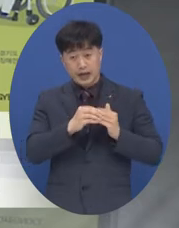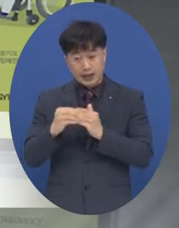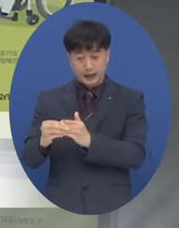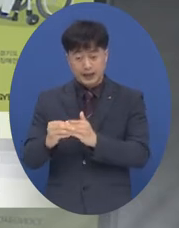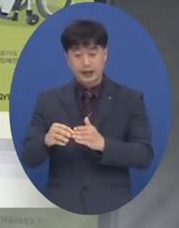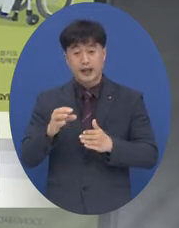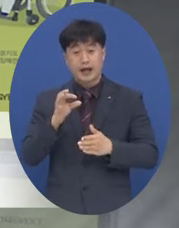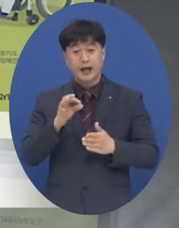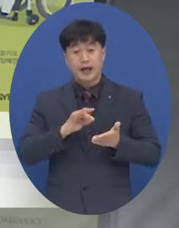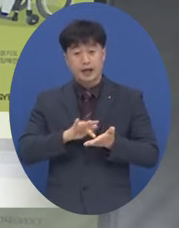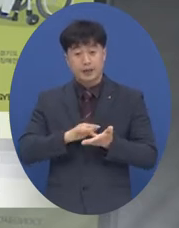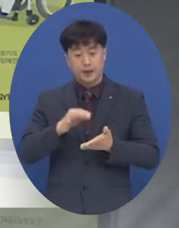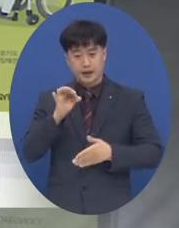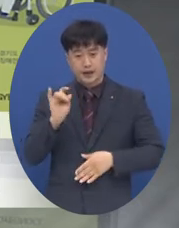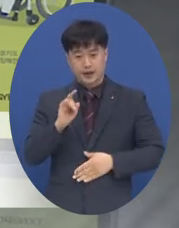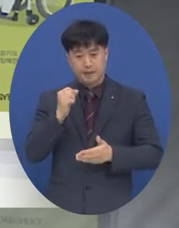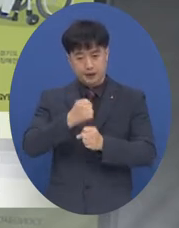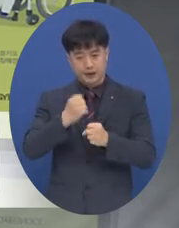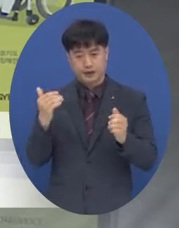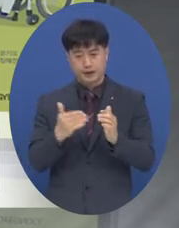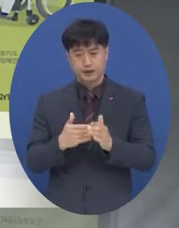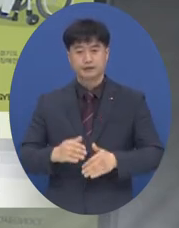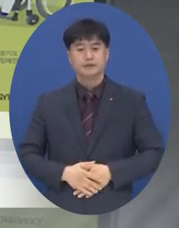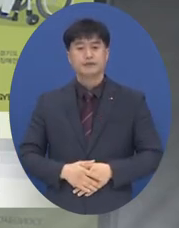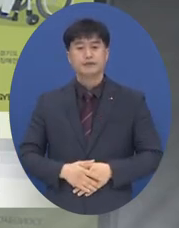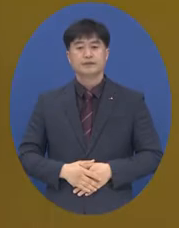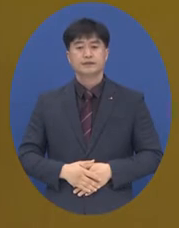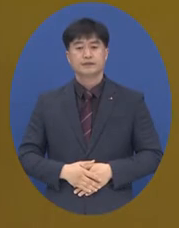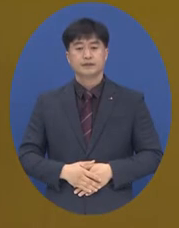게시했습니다 구형 술 기자의 보도입니다